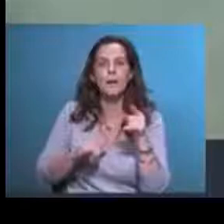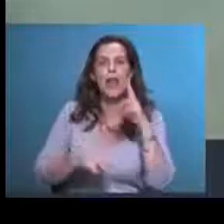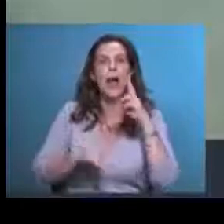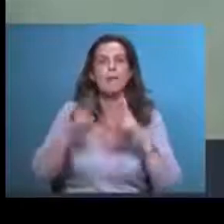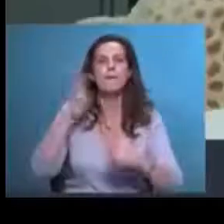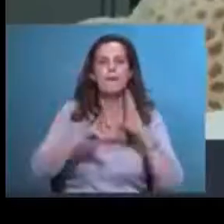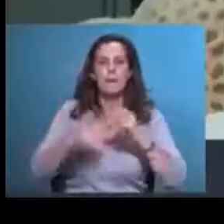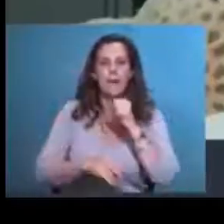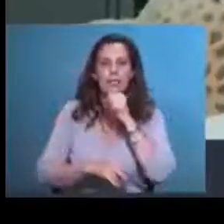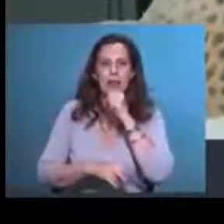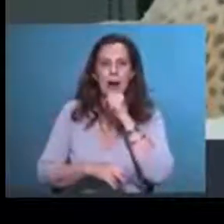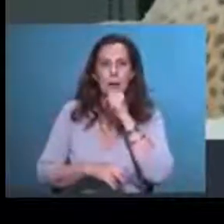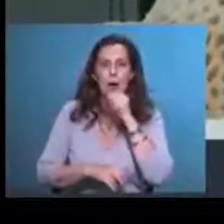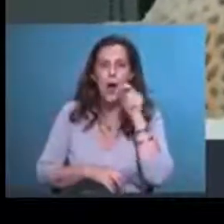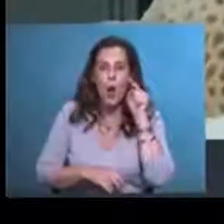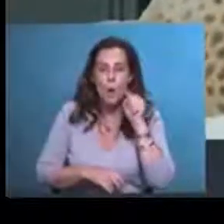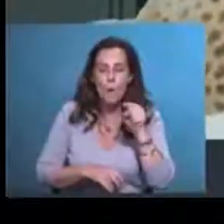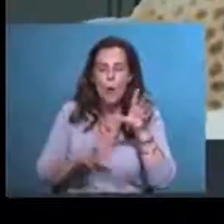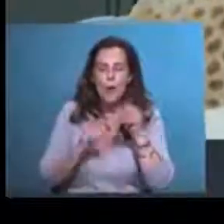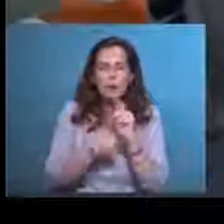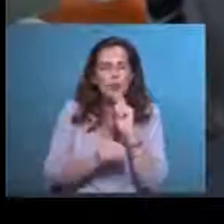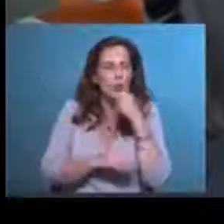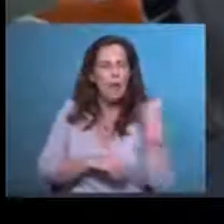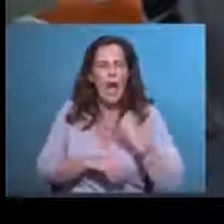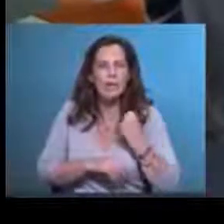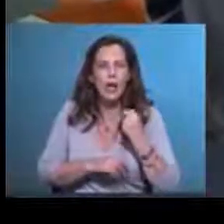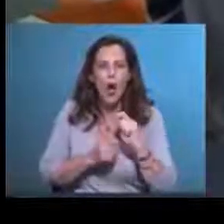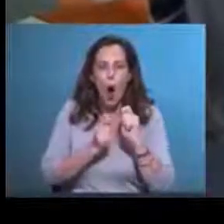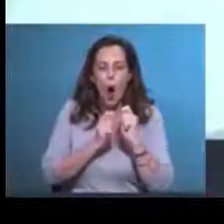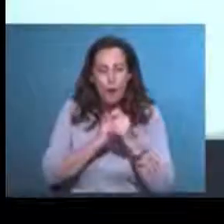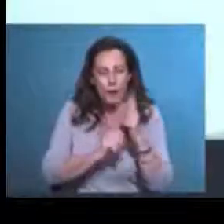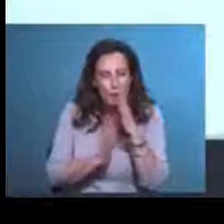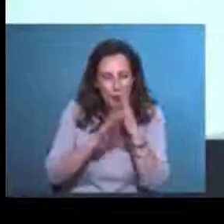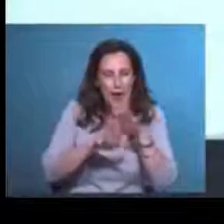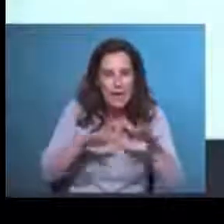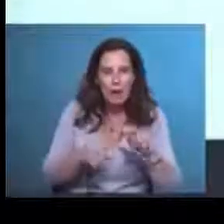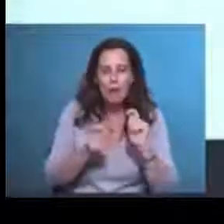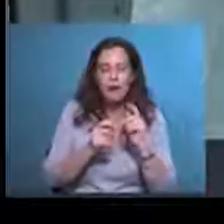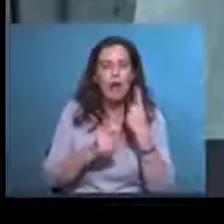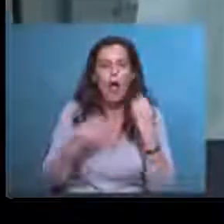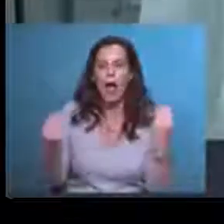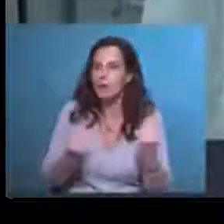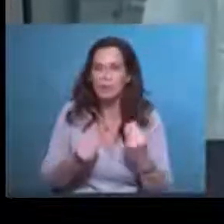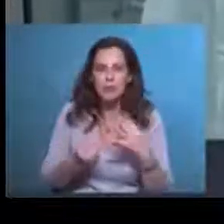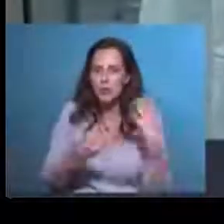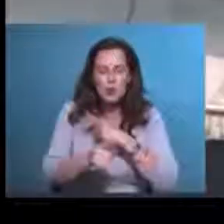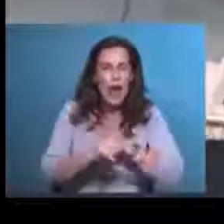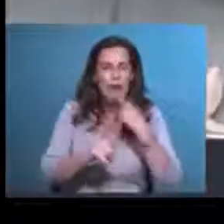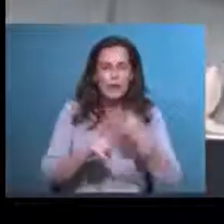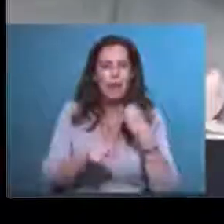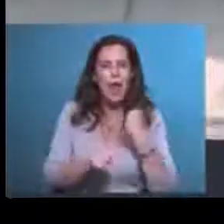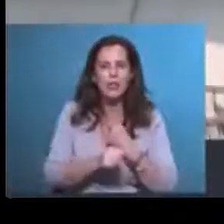בכפר סבא. כאן, תחת מעטה סודיות, הופכים את האלמוגים האלה לאחד הדברים שלא הצליחו עד היום ברפואה